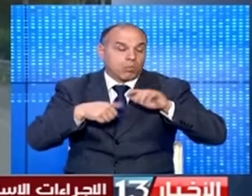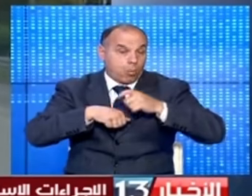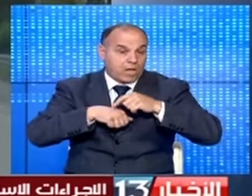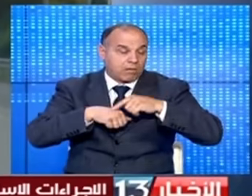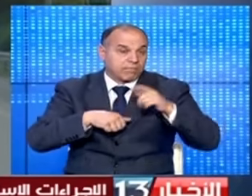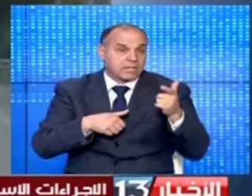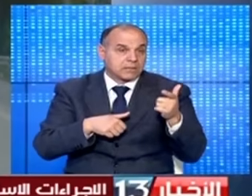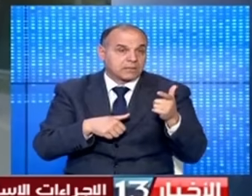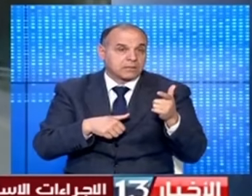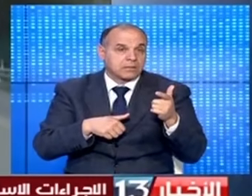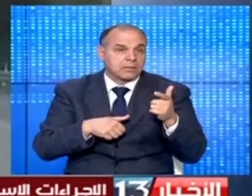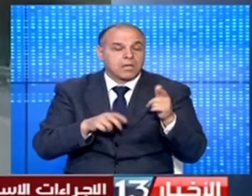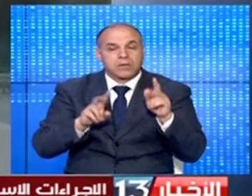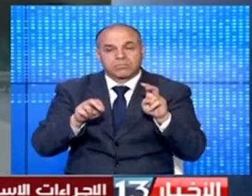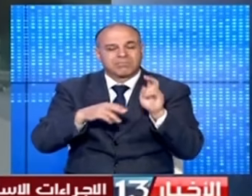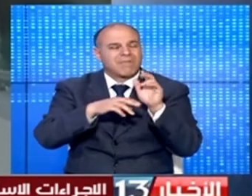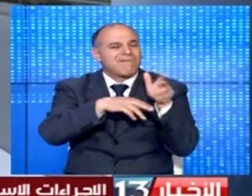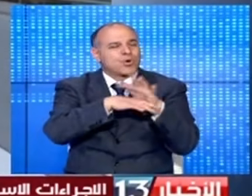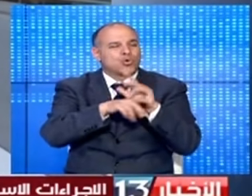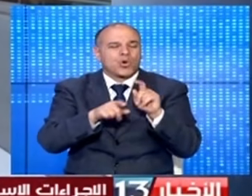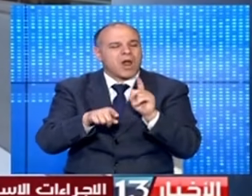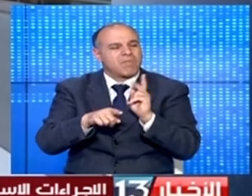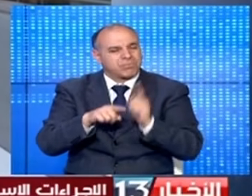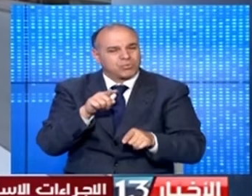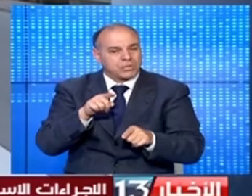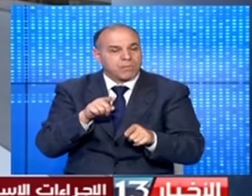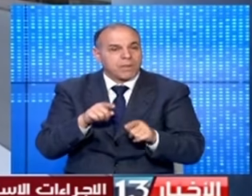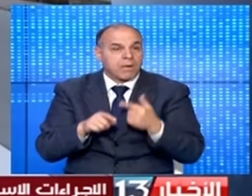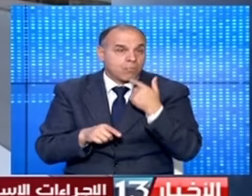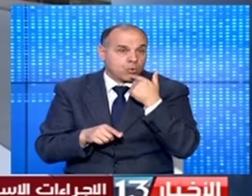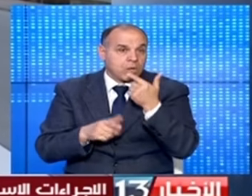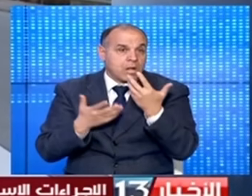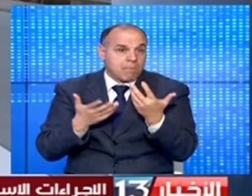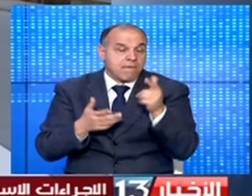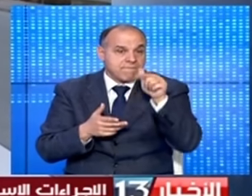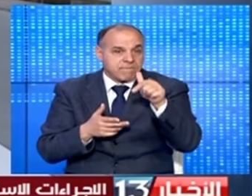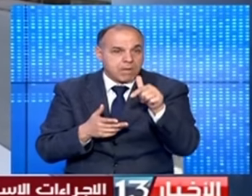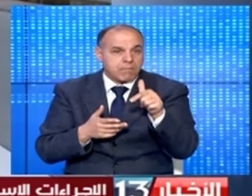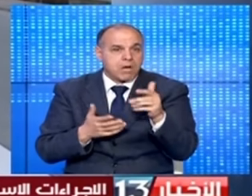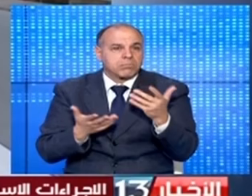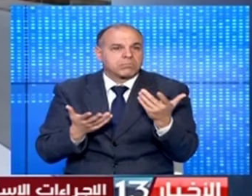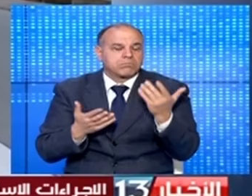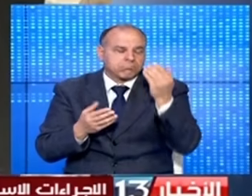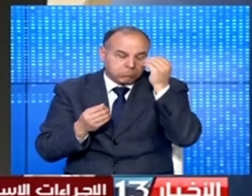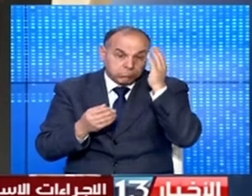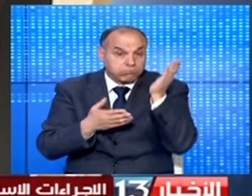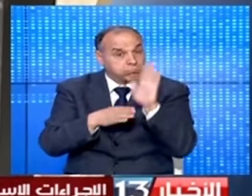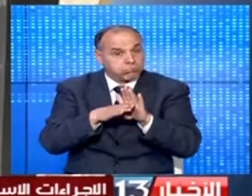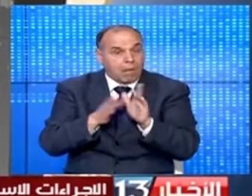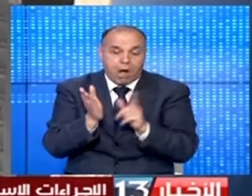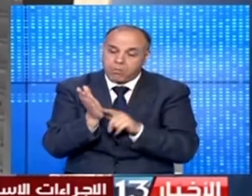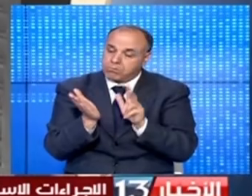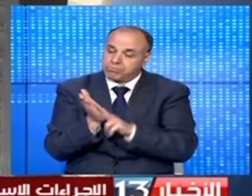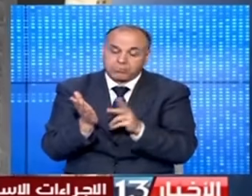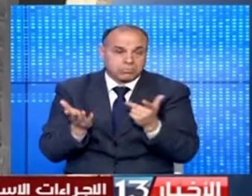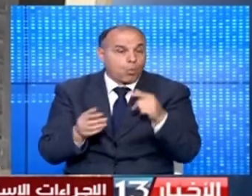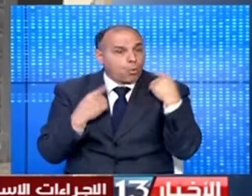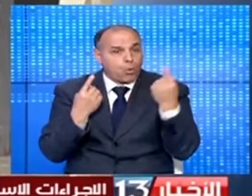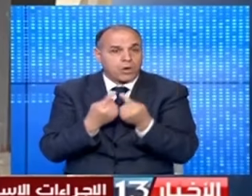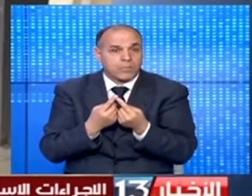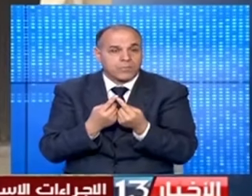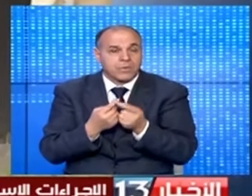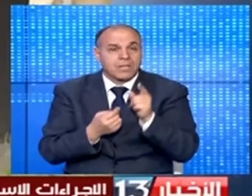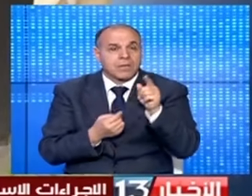اتخاذه في اطار التوقي من بيرو سيكون اه مشيرا الى ان هناك درجه من الامتثال في تطبيق القرار عموما